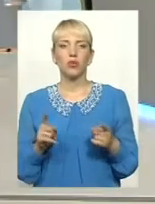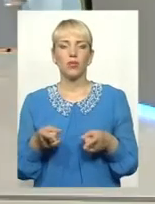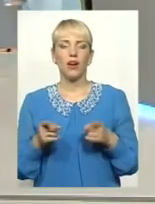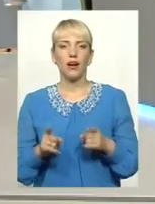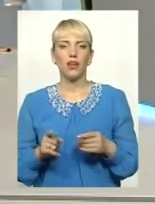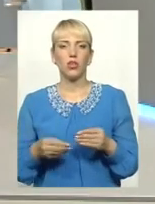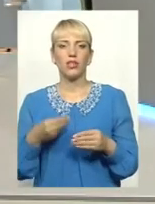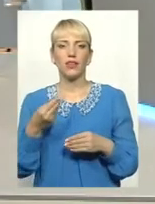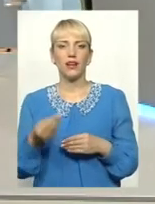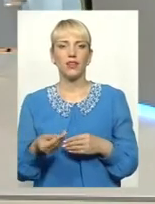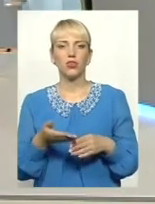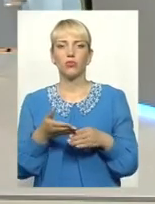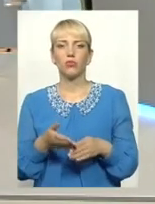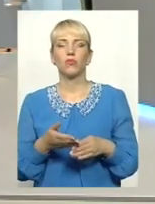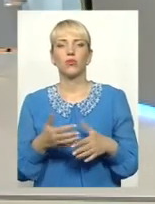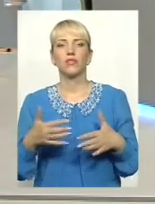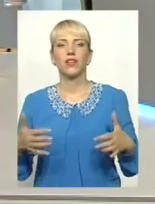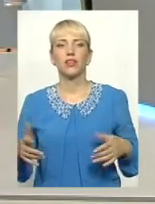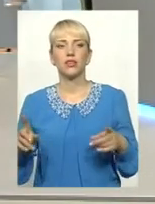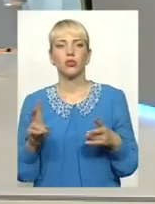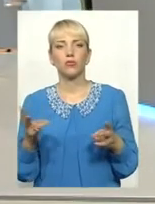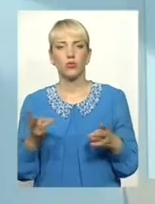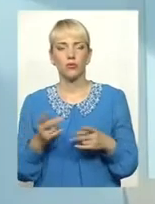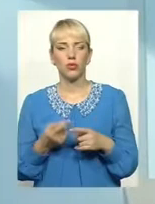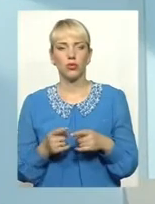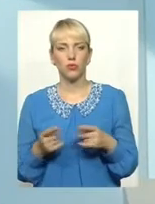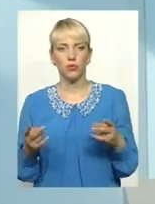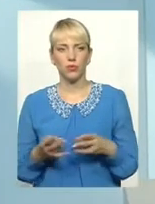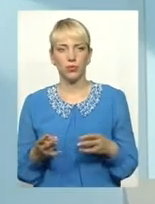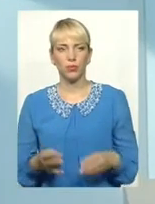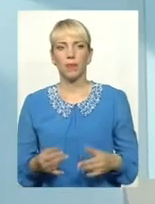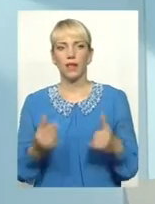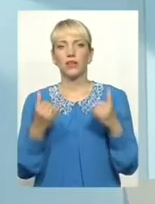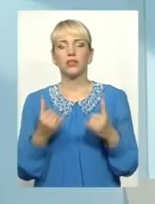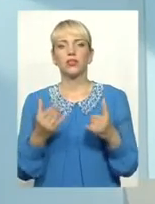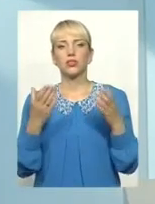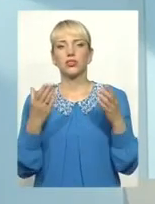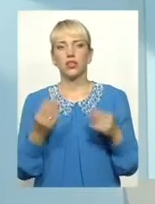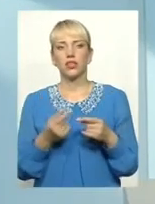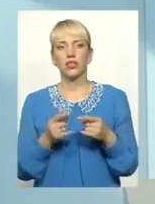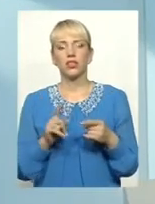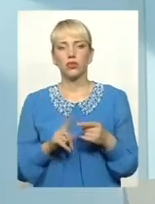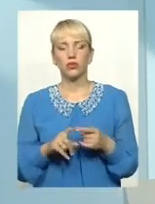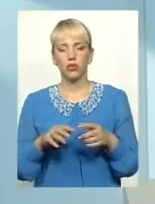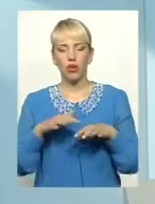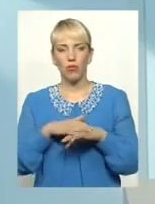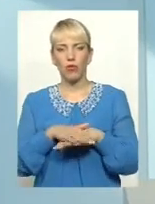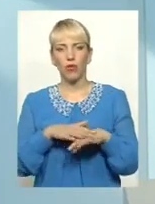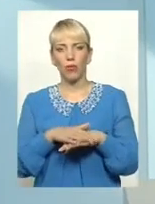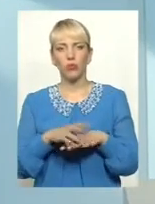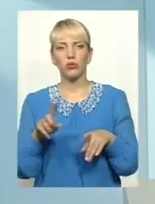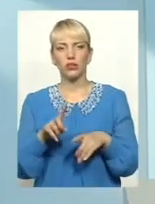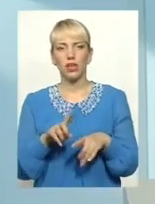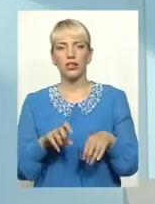всім тваринам, які будуть у цьому потребувати? На сьогоднішній день той обрахунок, який виконали